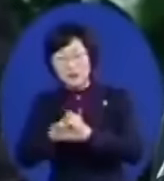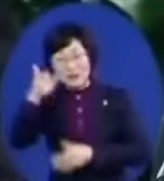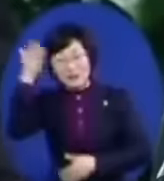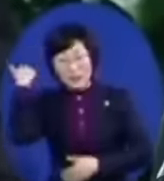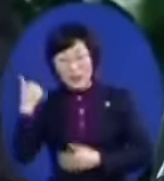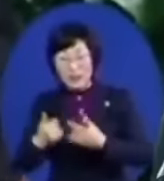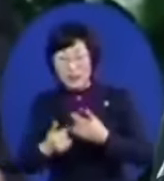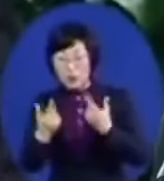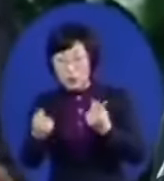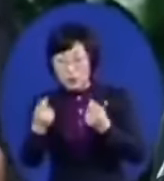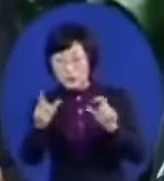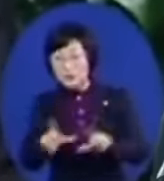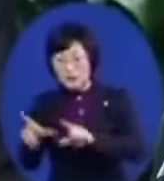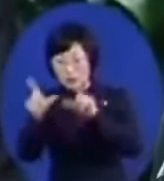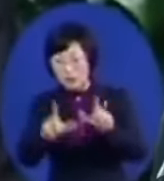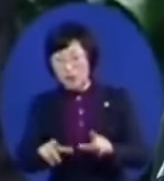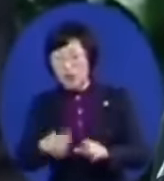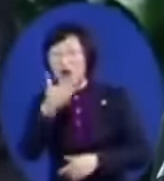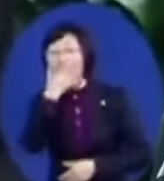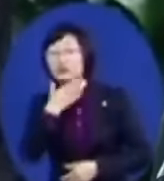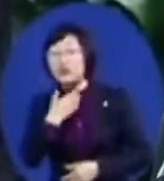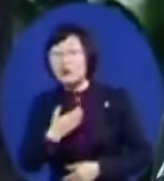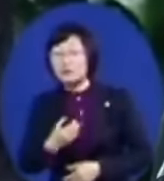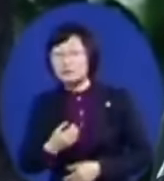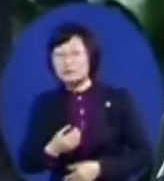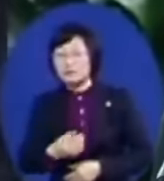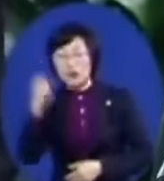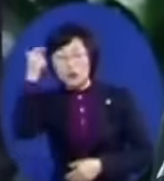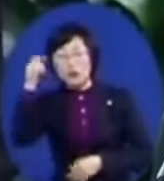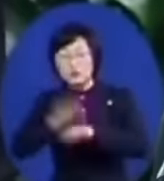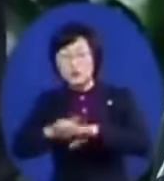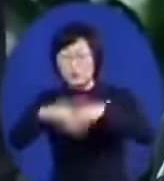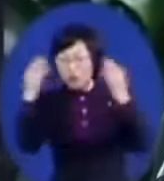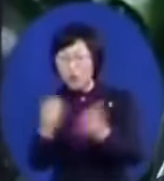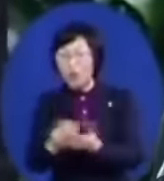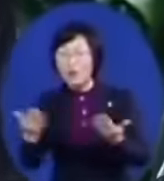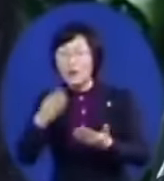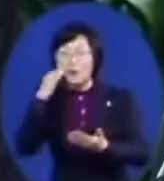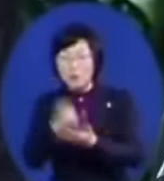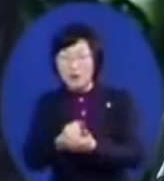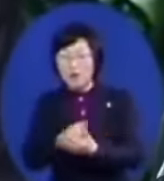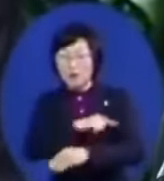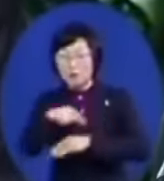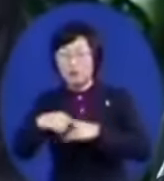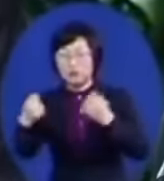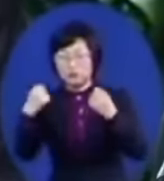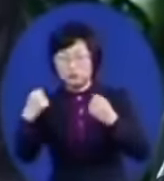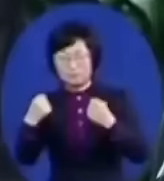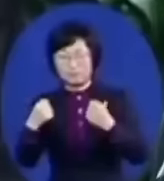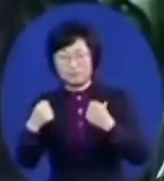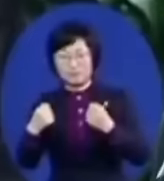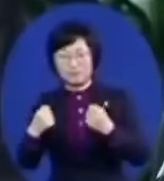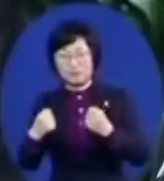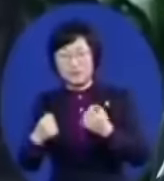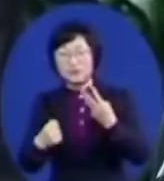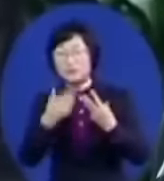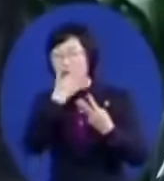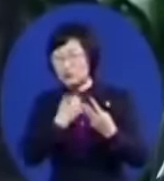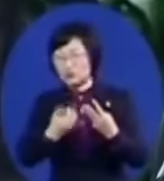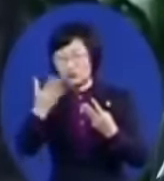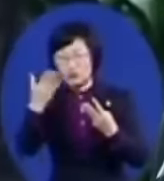살았는데 아브라함은 영혼이 잘됨같이 범사에 잘됨에 강건한 삼중 축복을